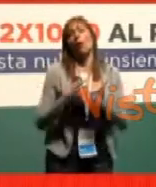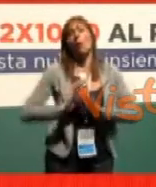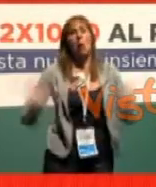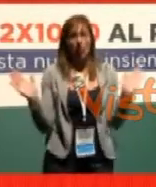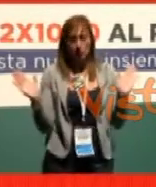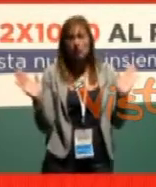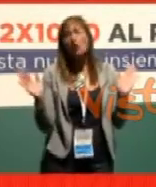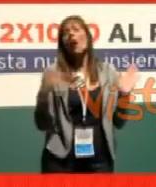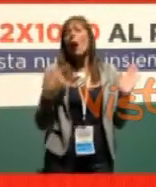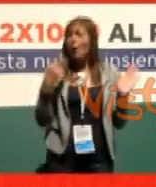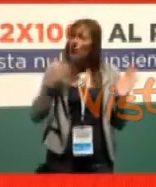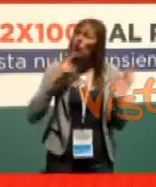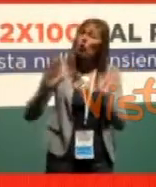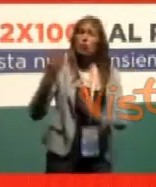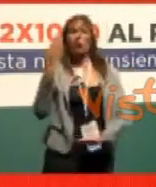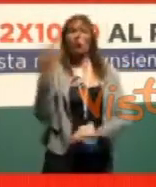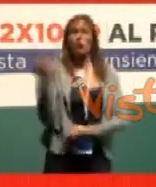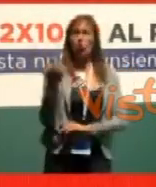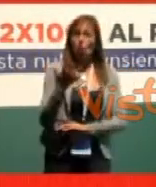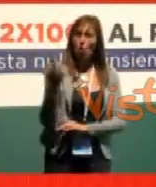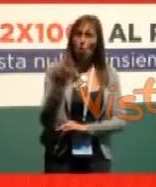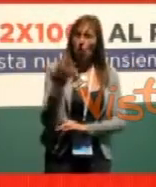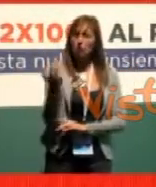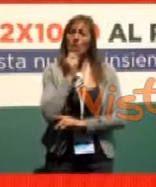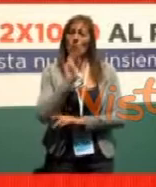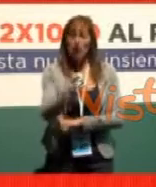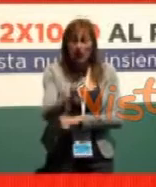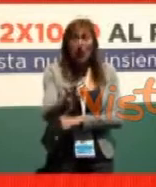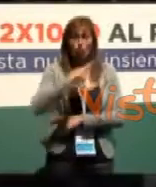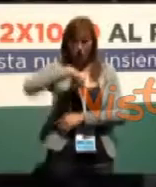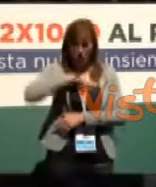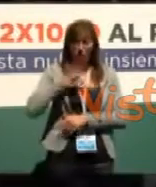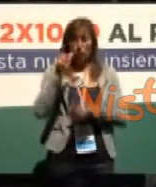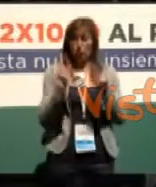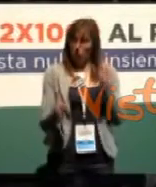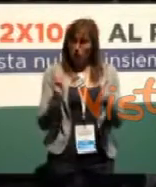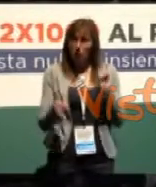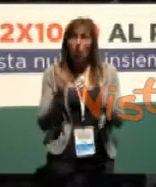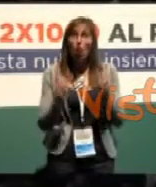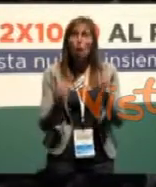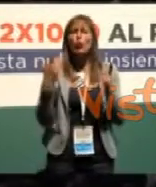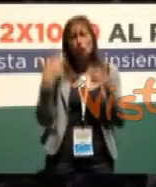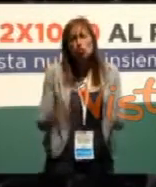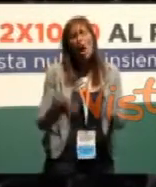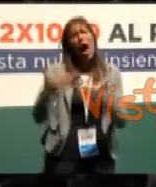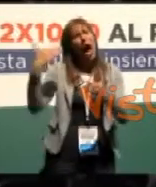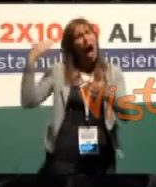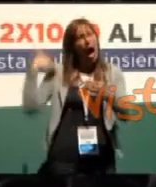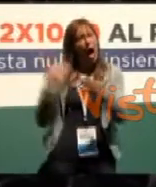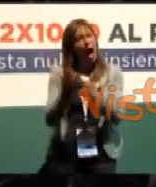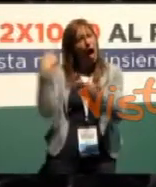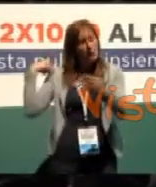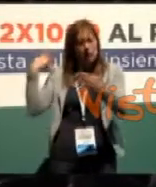tradendo così lo straordinario messaggio che la nostra gente e il nostro popolo da anni ci dà e che